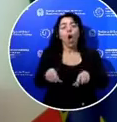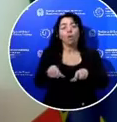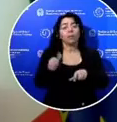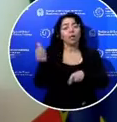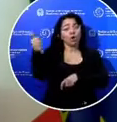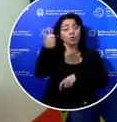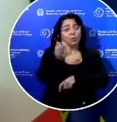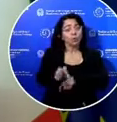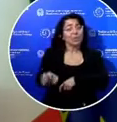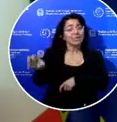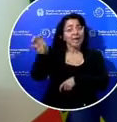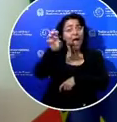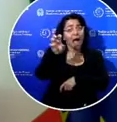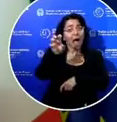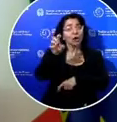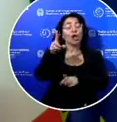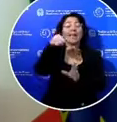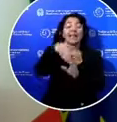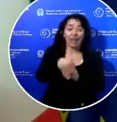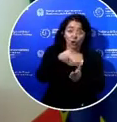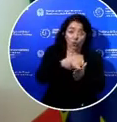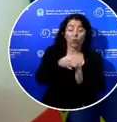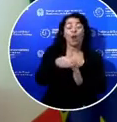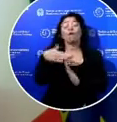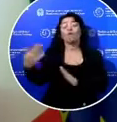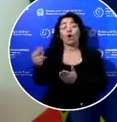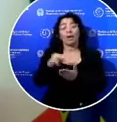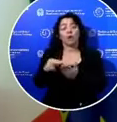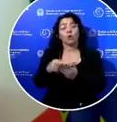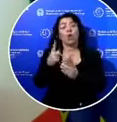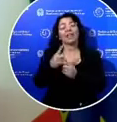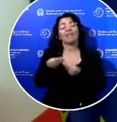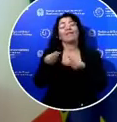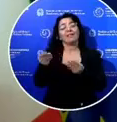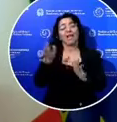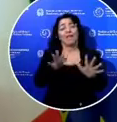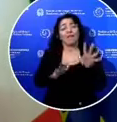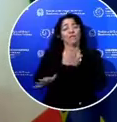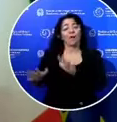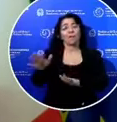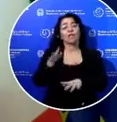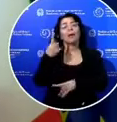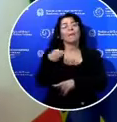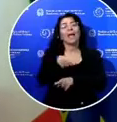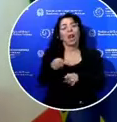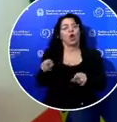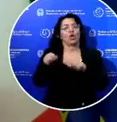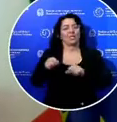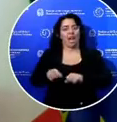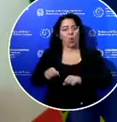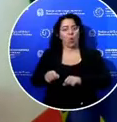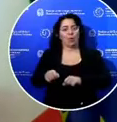Stati, dentro e fuori la scuola, informare i ragazzi sulla salute, sul